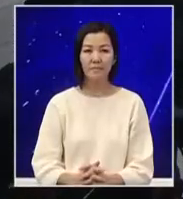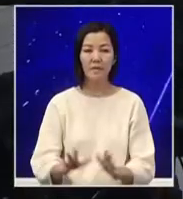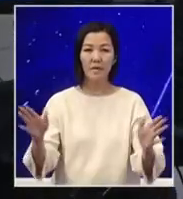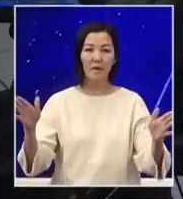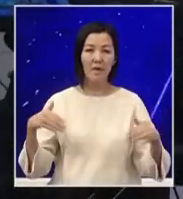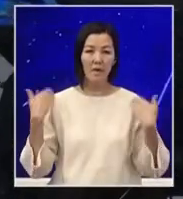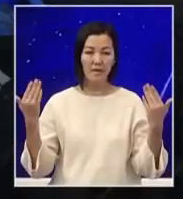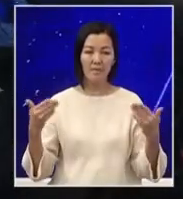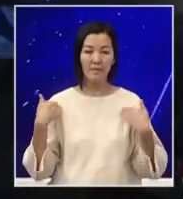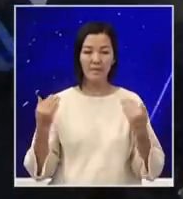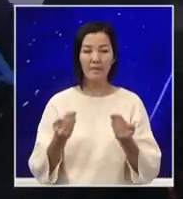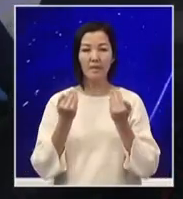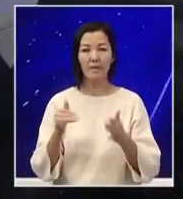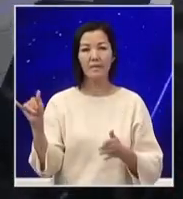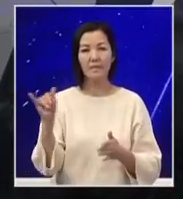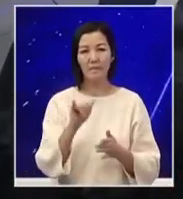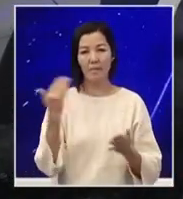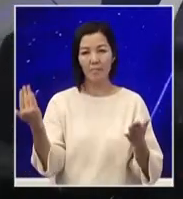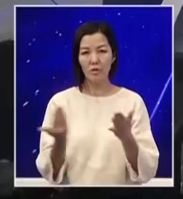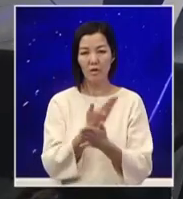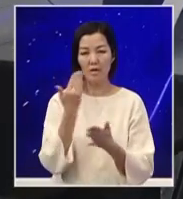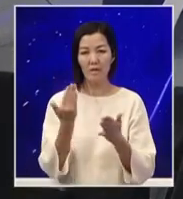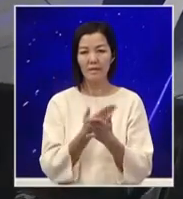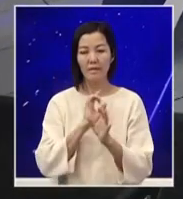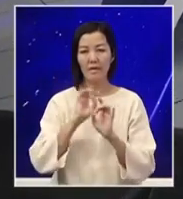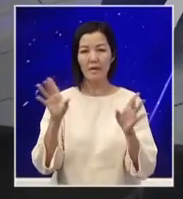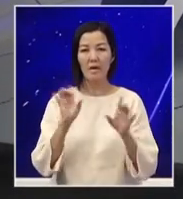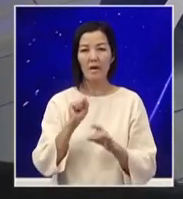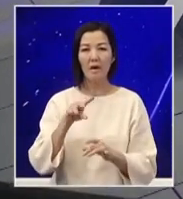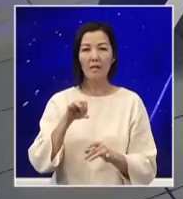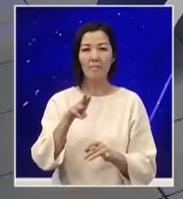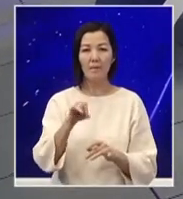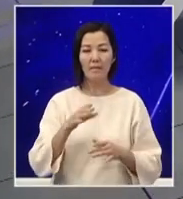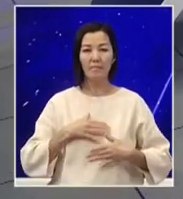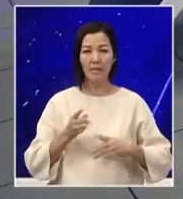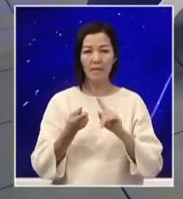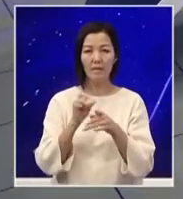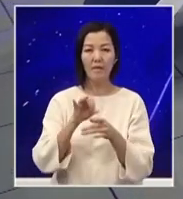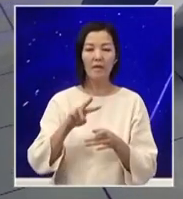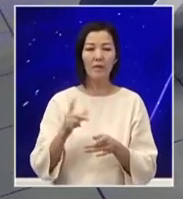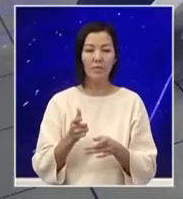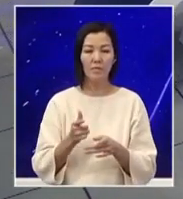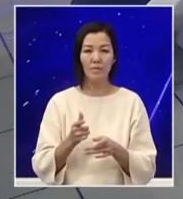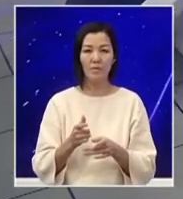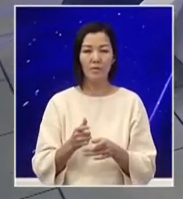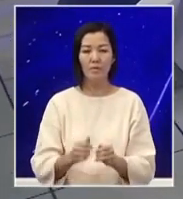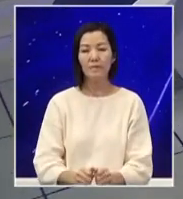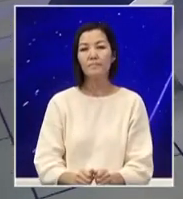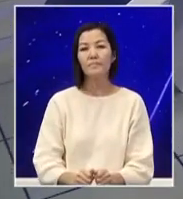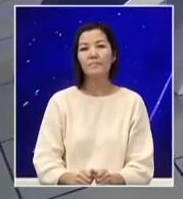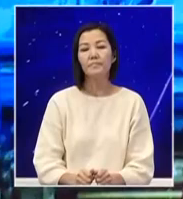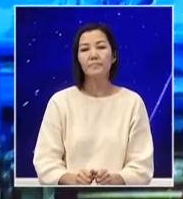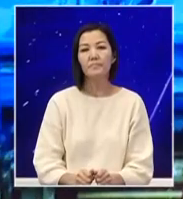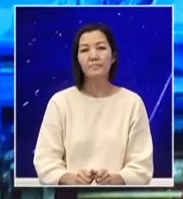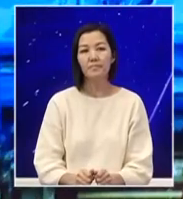Ассаламу алейкум, қадірменді көрермен, тікелей эфирде қорытынды жаңалықтары студияда Алмат Хамид, сурда аудармада Айгүл Жұмашқызы.